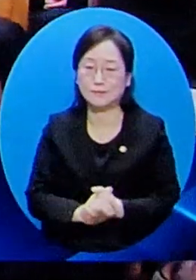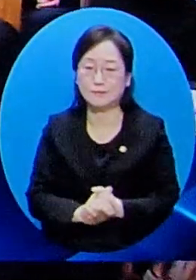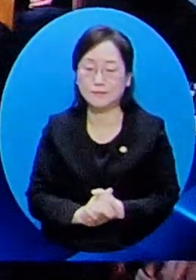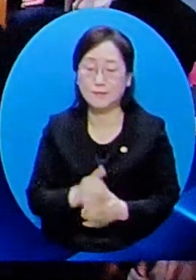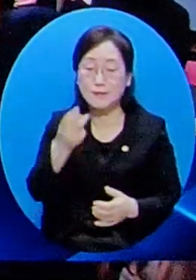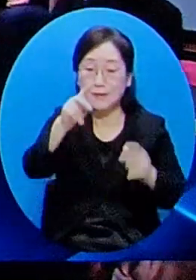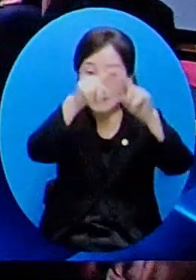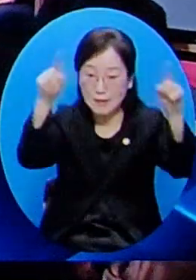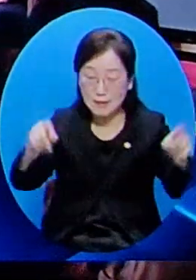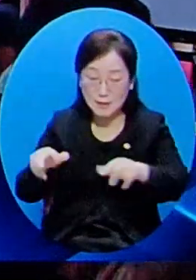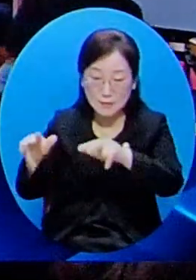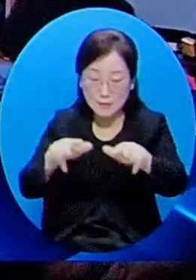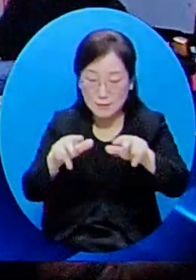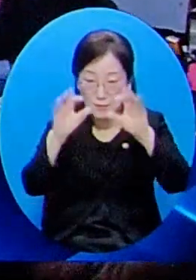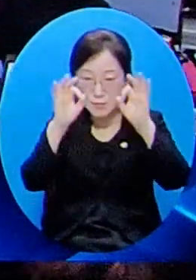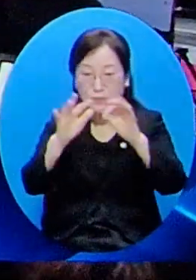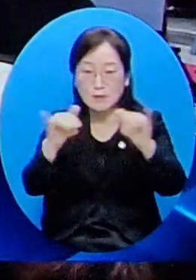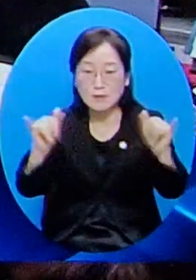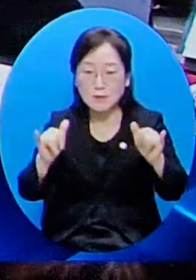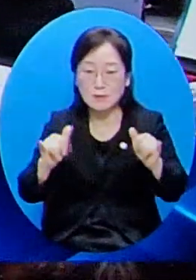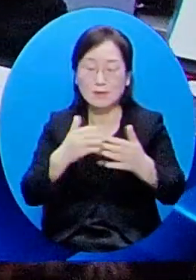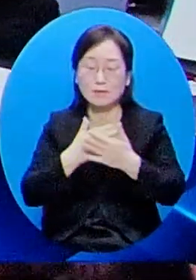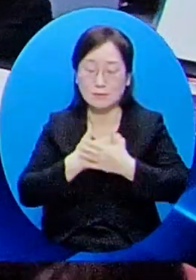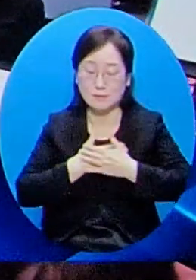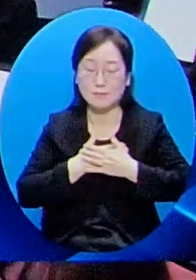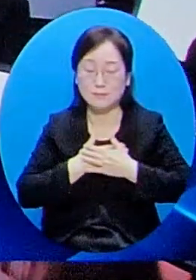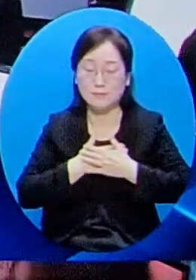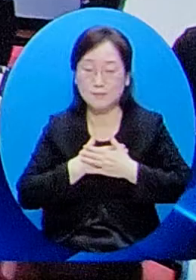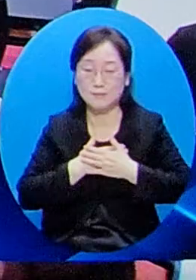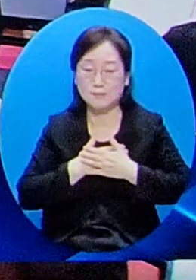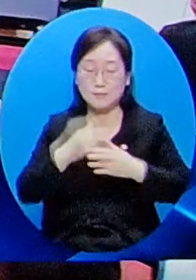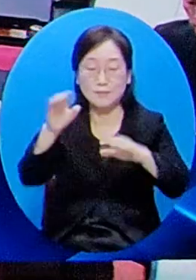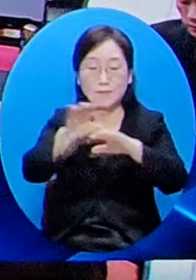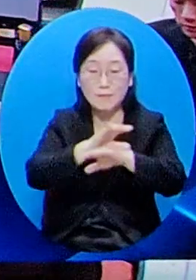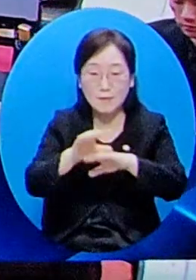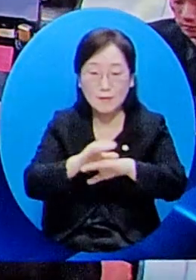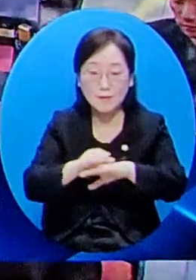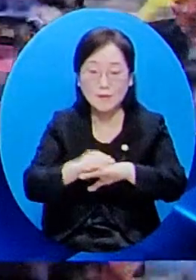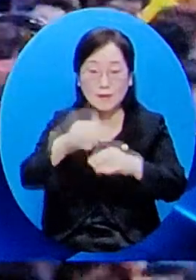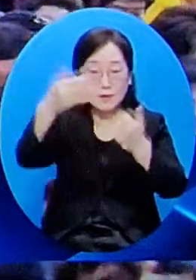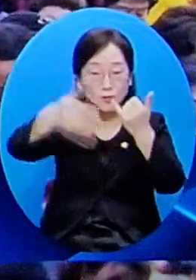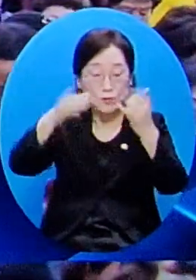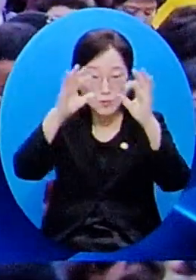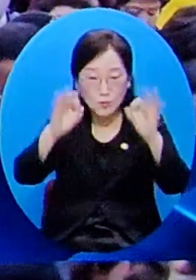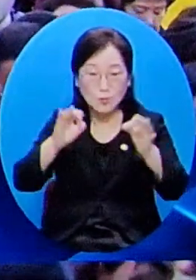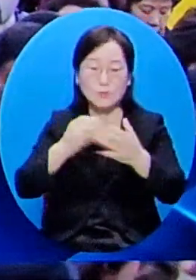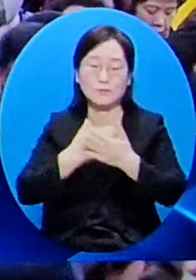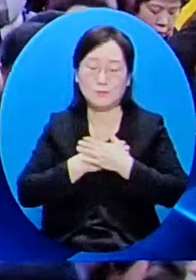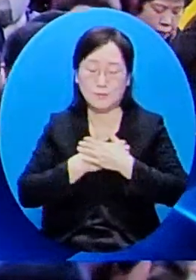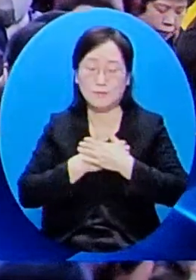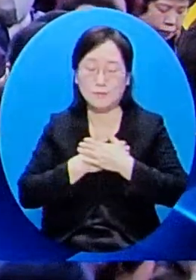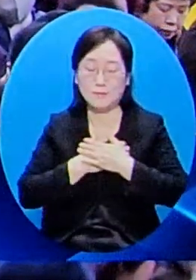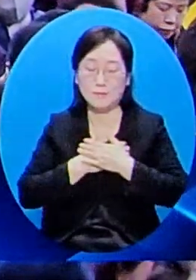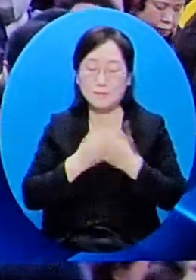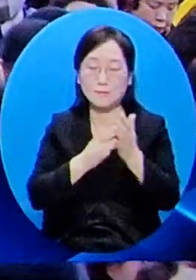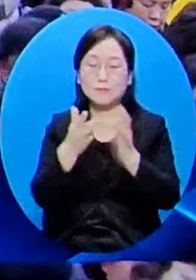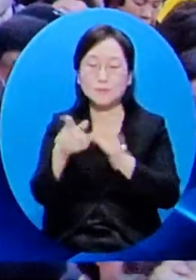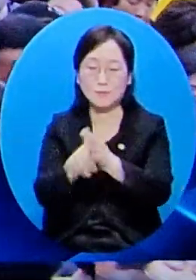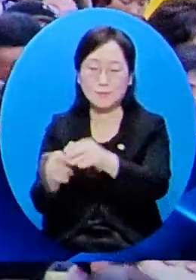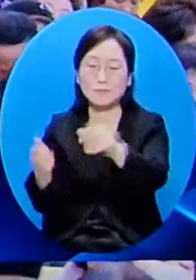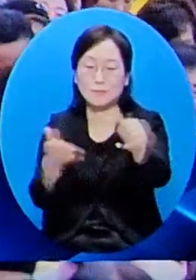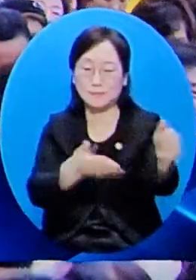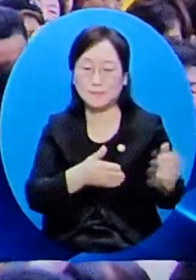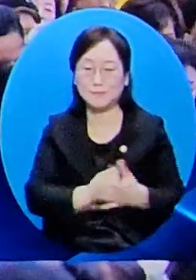TV 생중계로 예배 보는 분들은 TV 앞에서 가슴에 손 얹으시고 인터넷, 유튜브 앞에서 가슴에 손 얹고 예수를 영접하시기